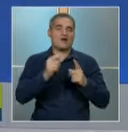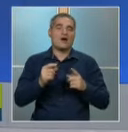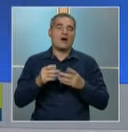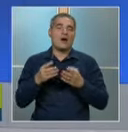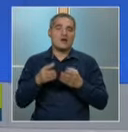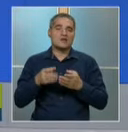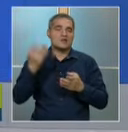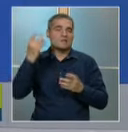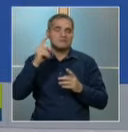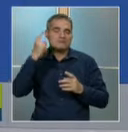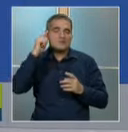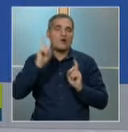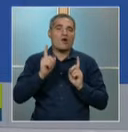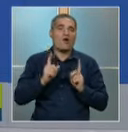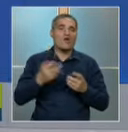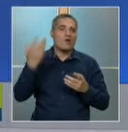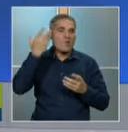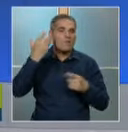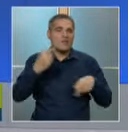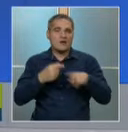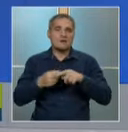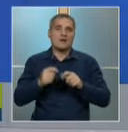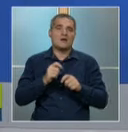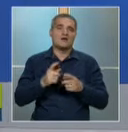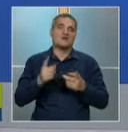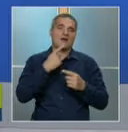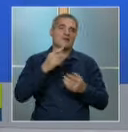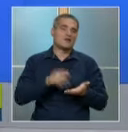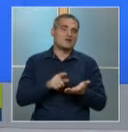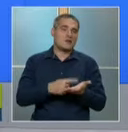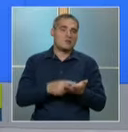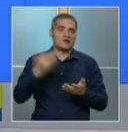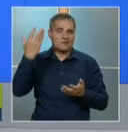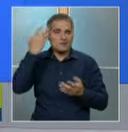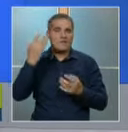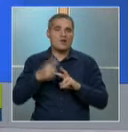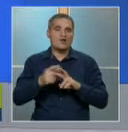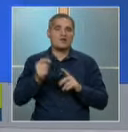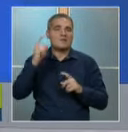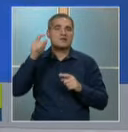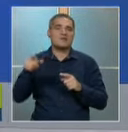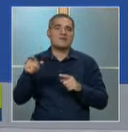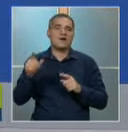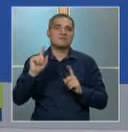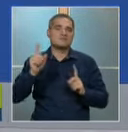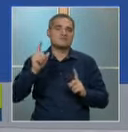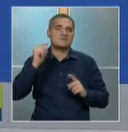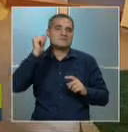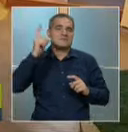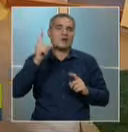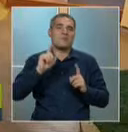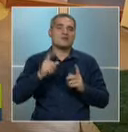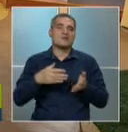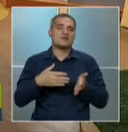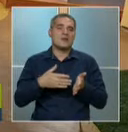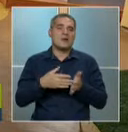чуят какво да обвинят и слагат вината на технологиите, но в действителност аз лично смятам, че тяхната некомпетентност за това как ги използват. Искаш